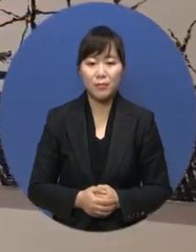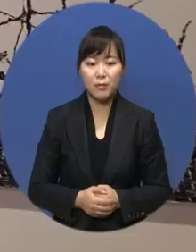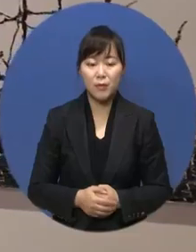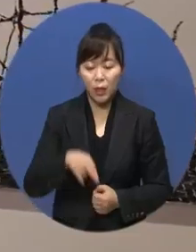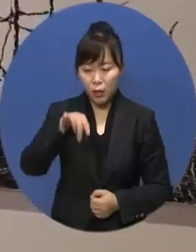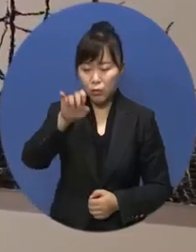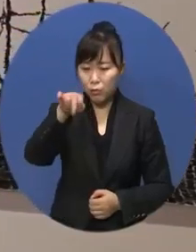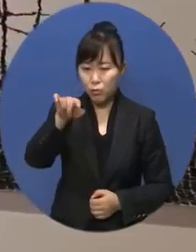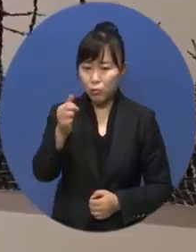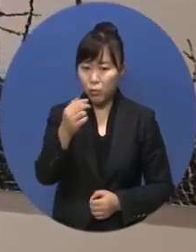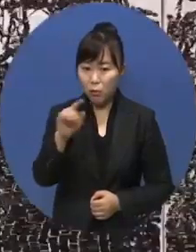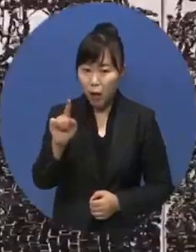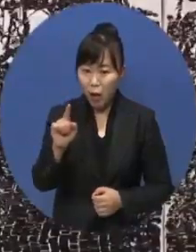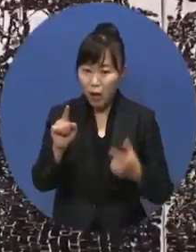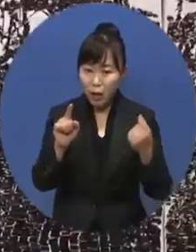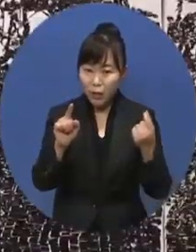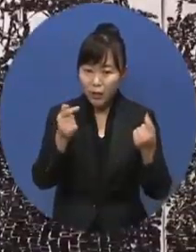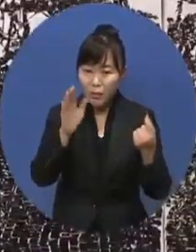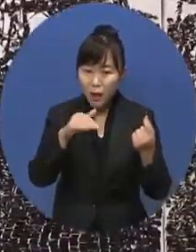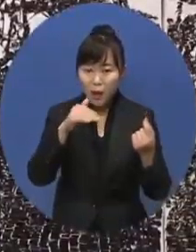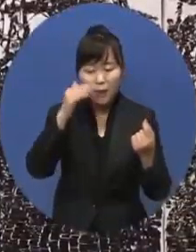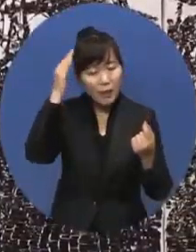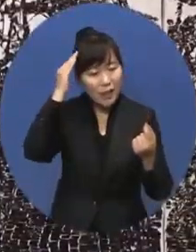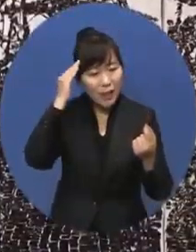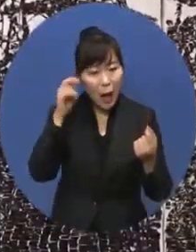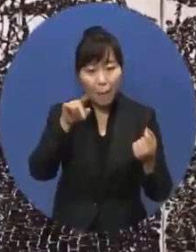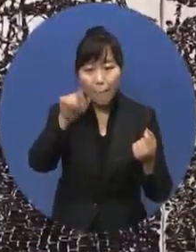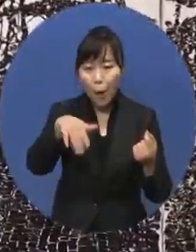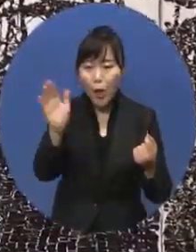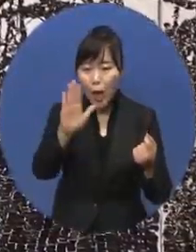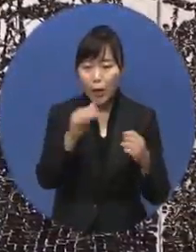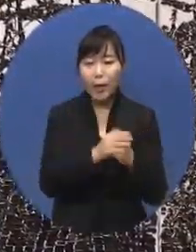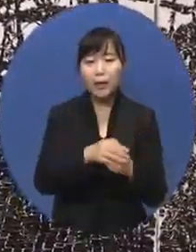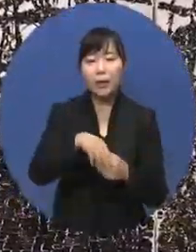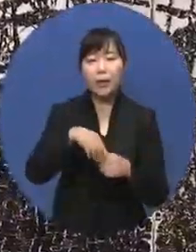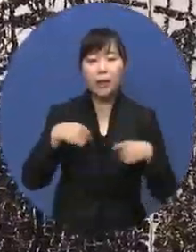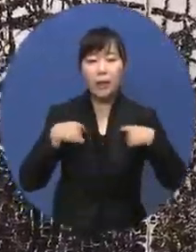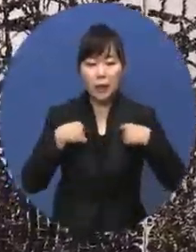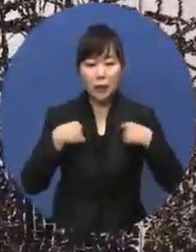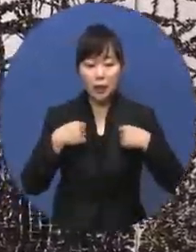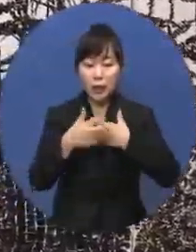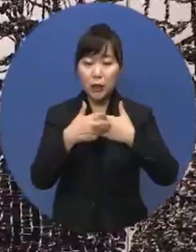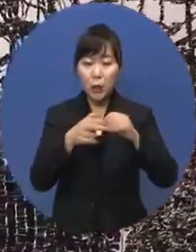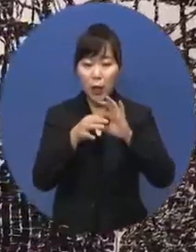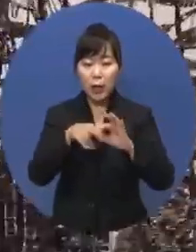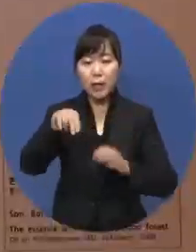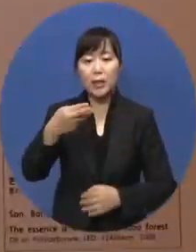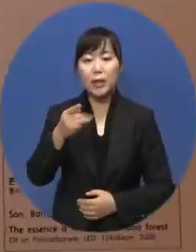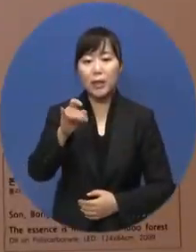수목화로 보이지만 자세히 보면 먹이 아닌 의료용 스테이플러를 이용한 작품입니다.